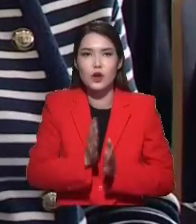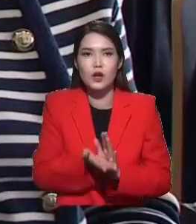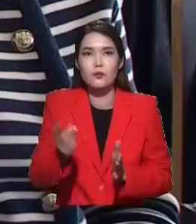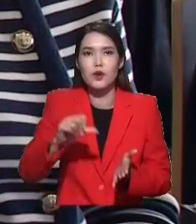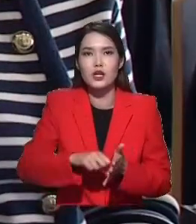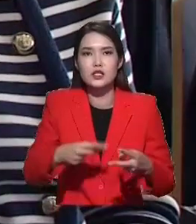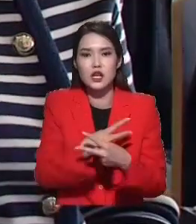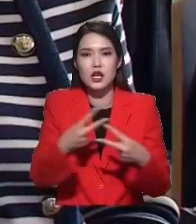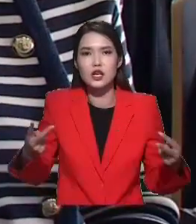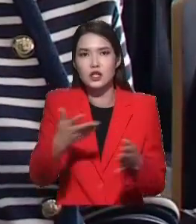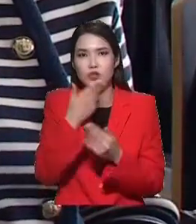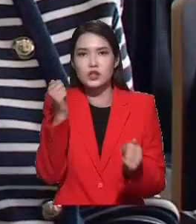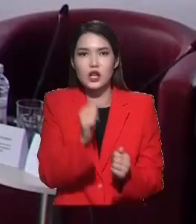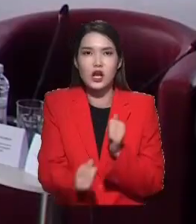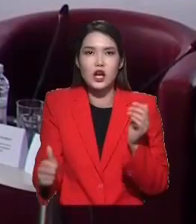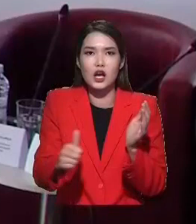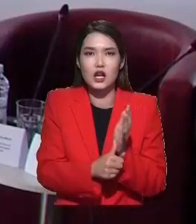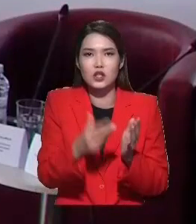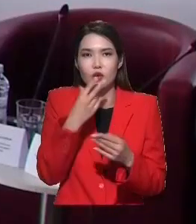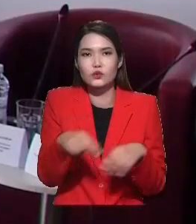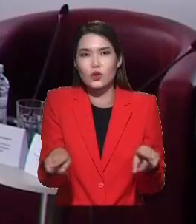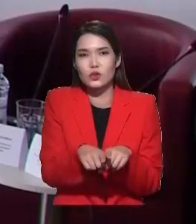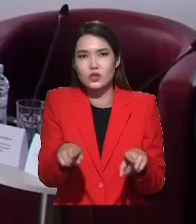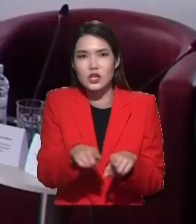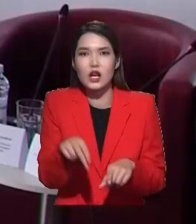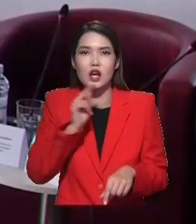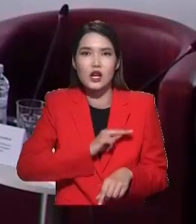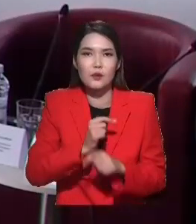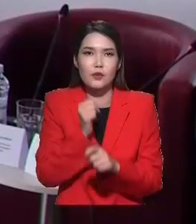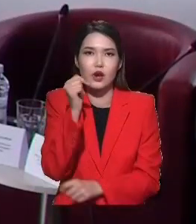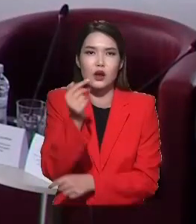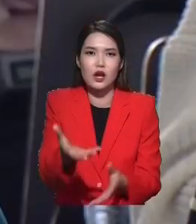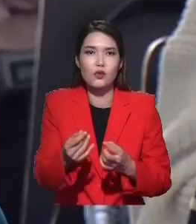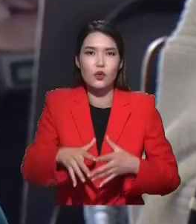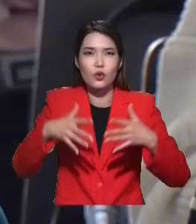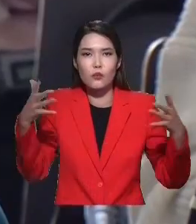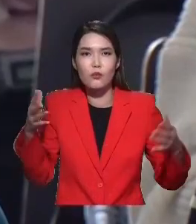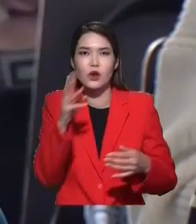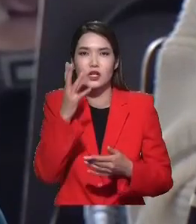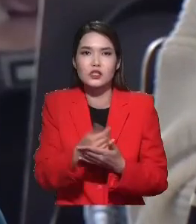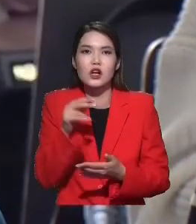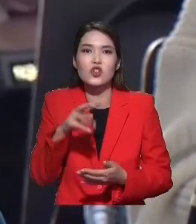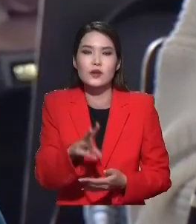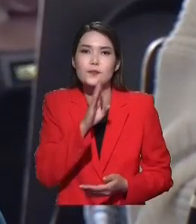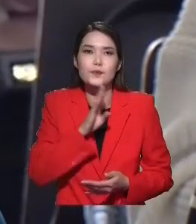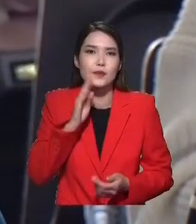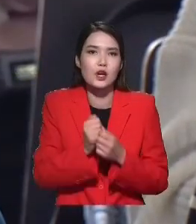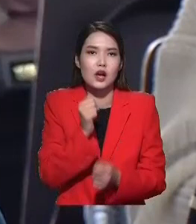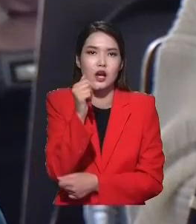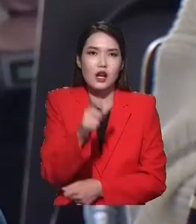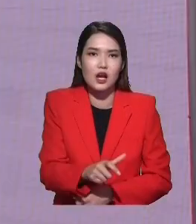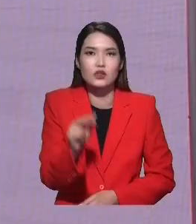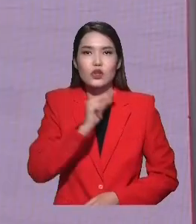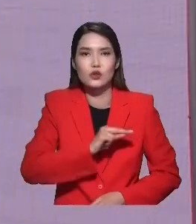являются неравными. Каждый шестой, что за схожую работу работники получают большую зарплату, чем работницы. К слову,